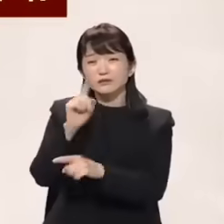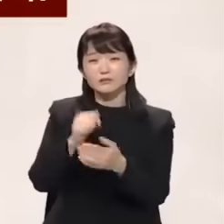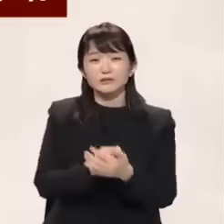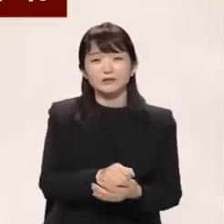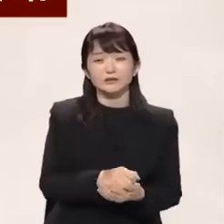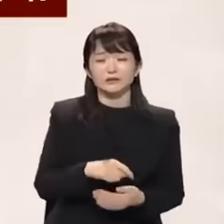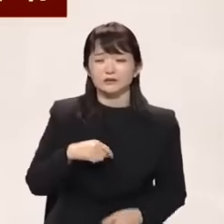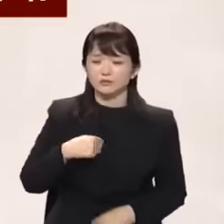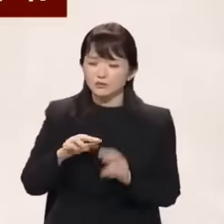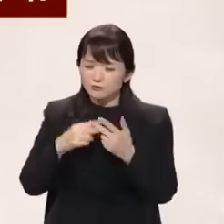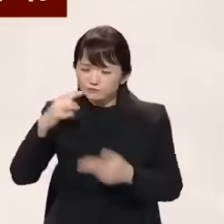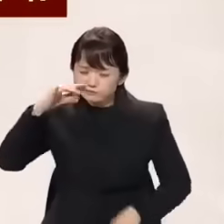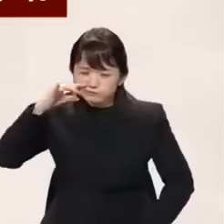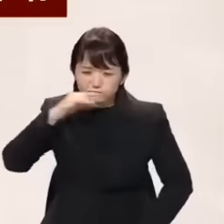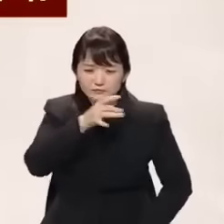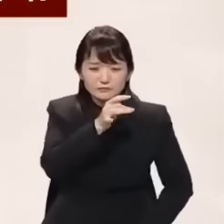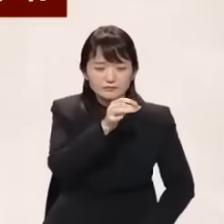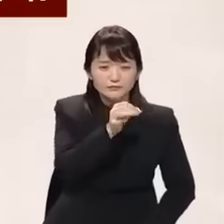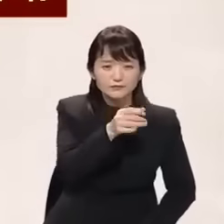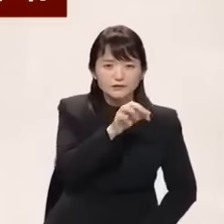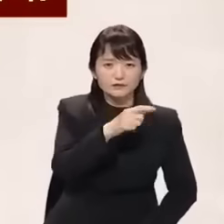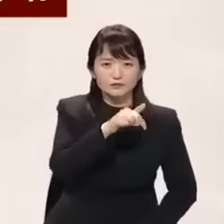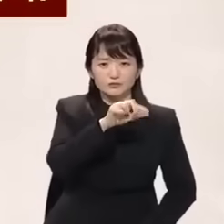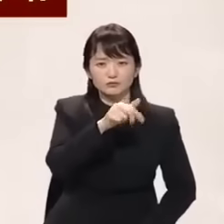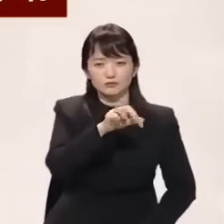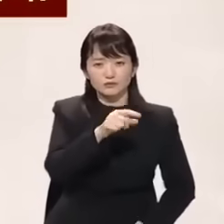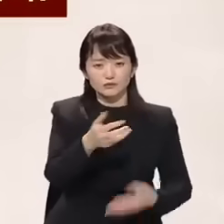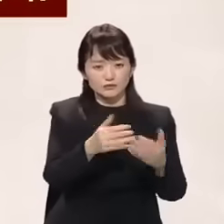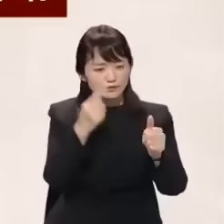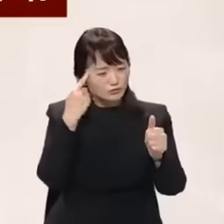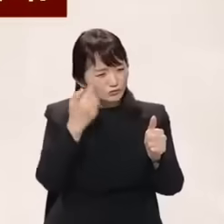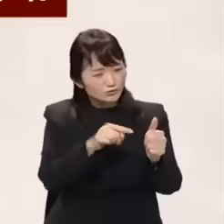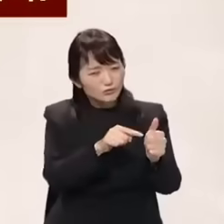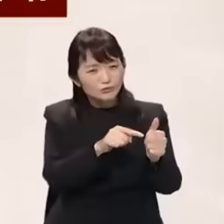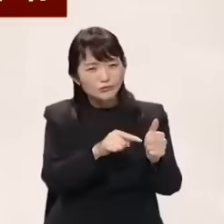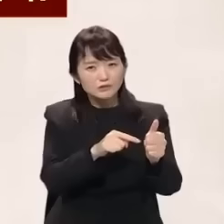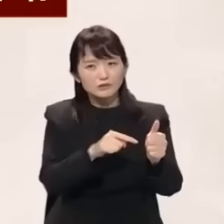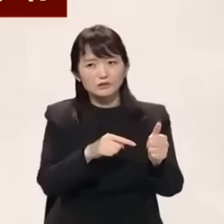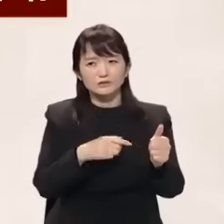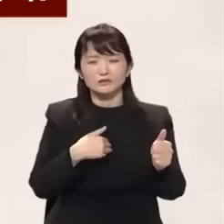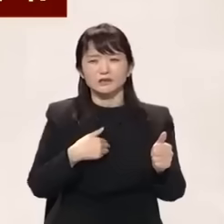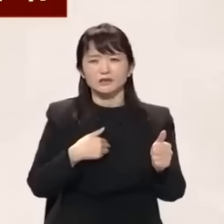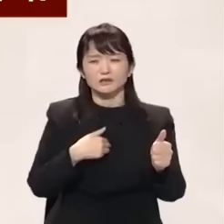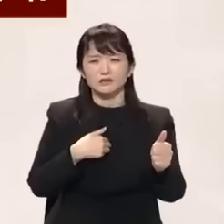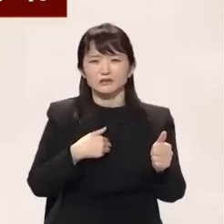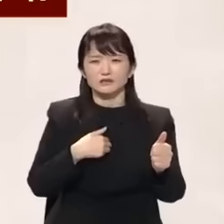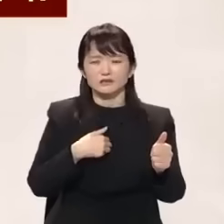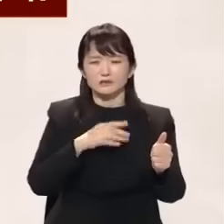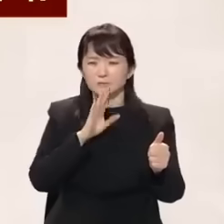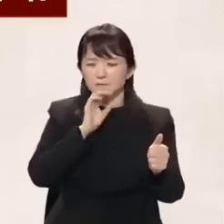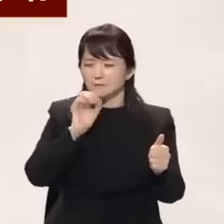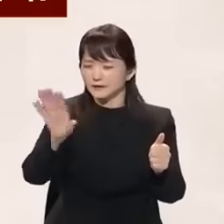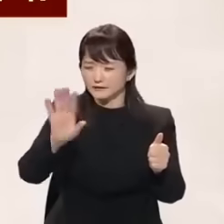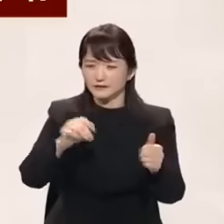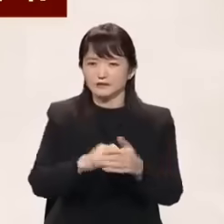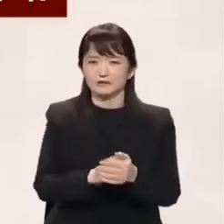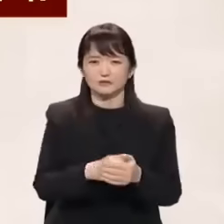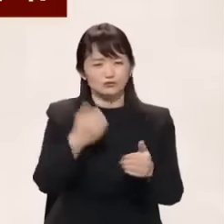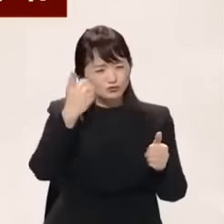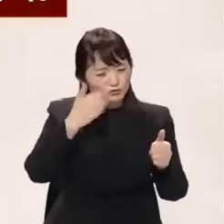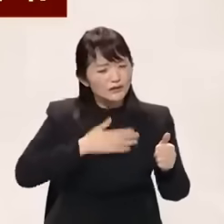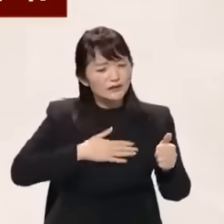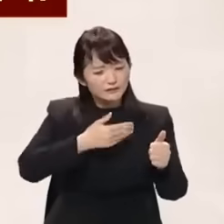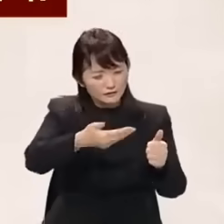물어봤답니다 도대체 내가 안 따질테니까 누군지 알려 달라 그랬는데 그 군청에서도 모른다 아 국민 신공에 직접 제벌 했으니까 모른다라는